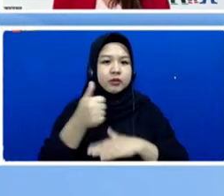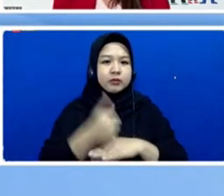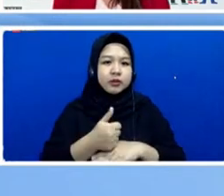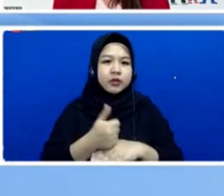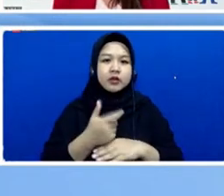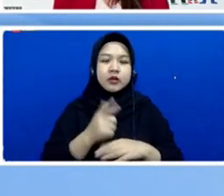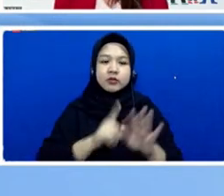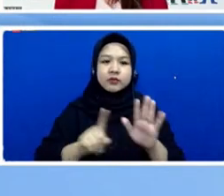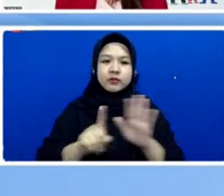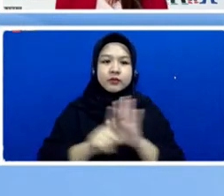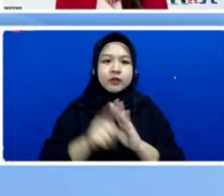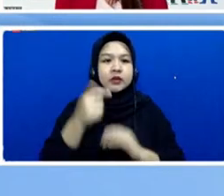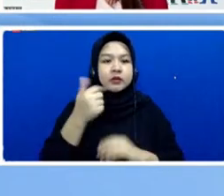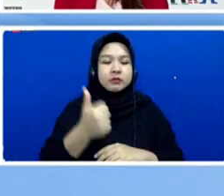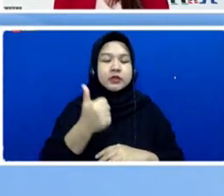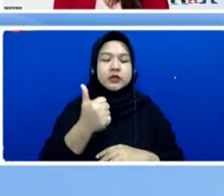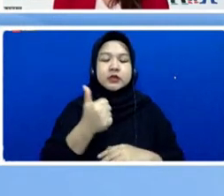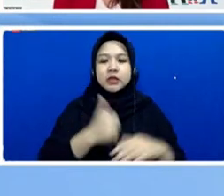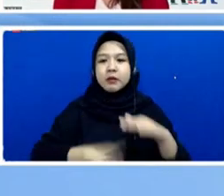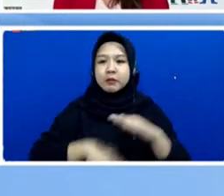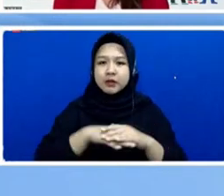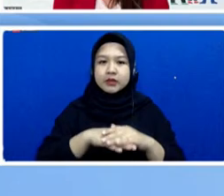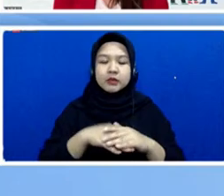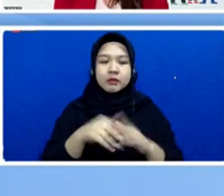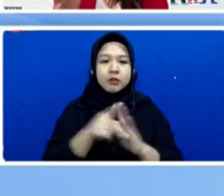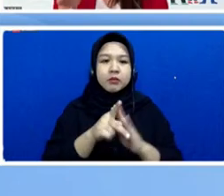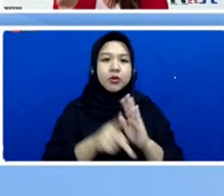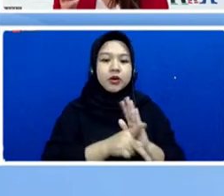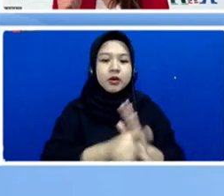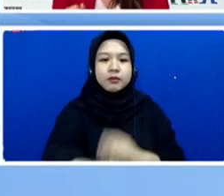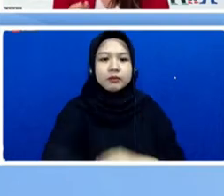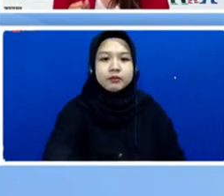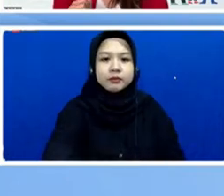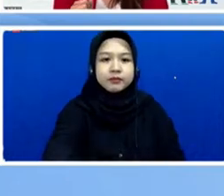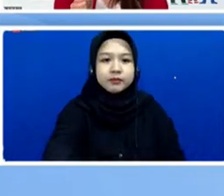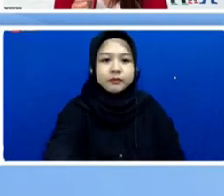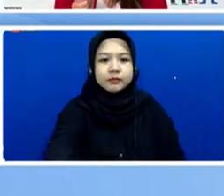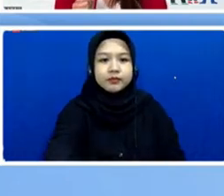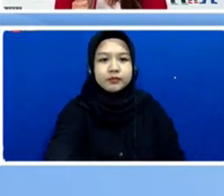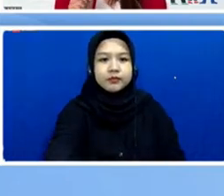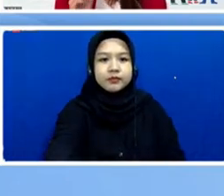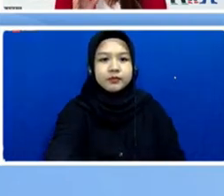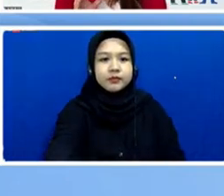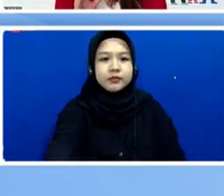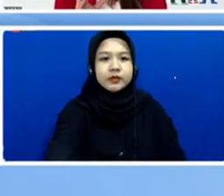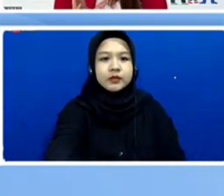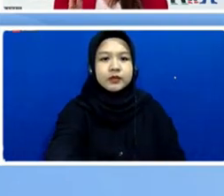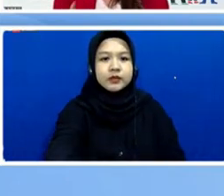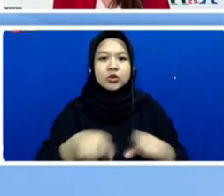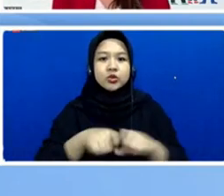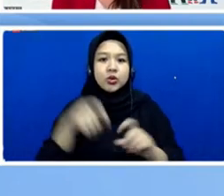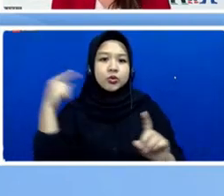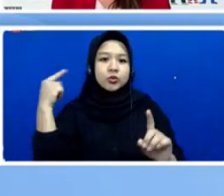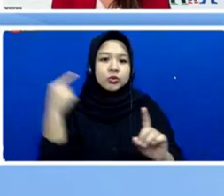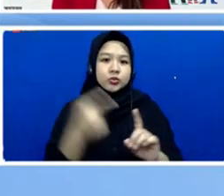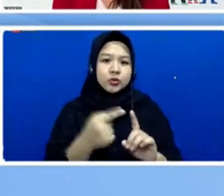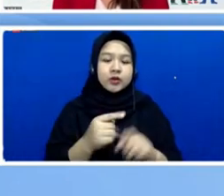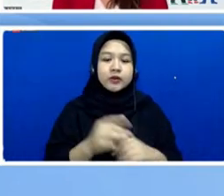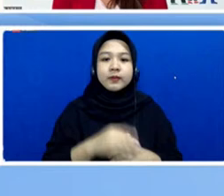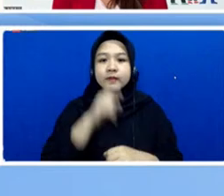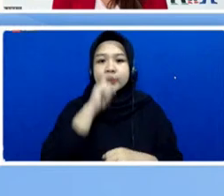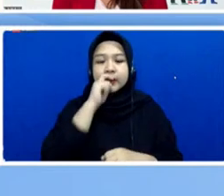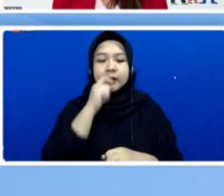dirijen untuk bisa kemudian memaksimalkan program yang diinginkan sesuai dengan goals yang diharapkan. Dan Pak Egy tadi